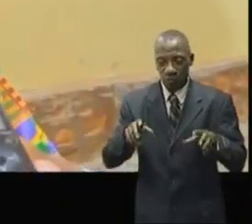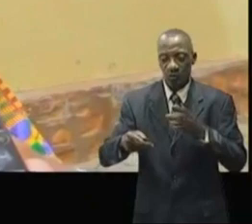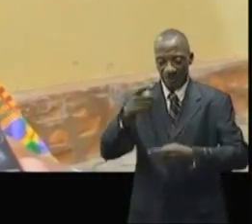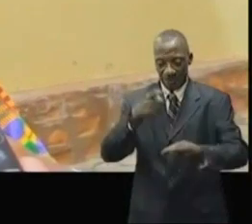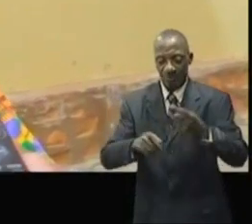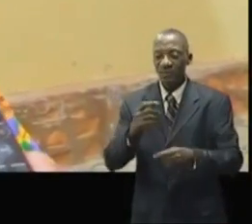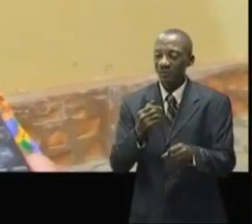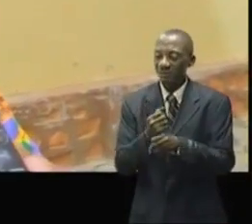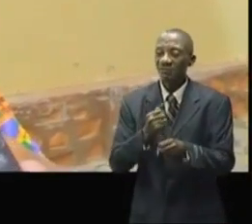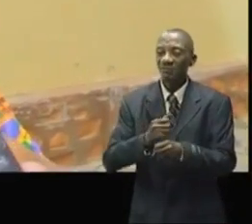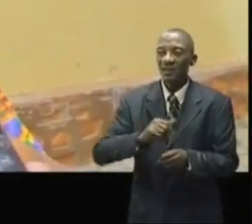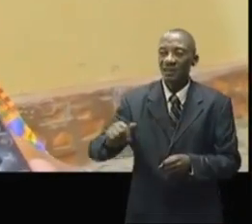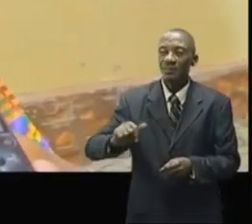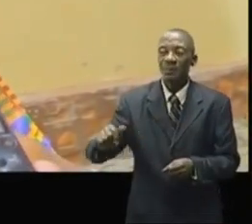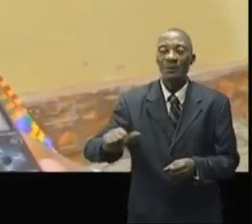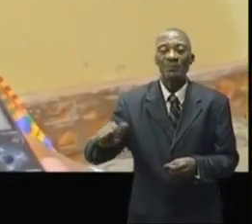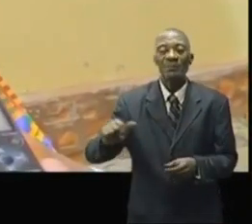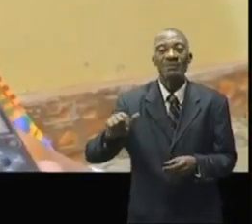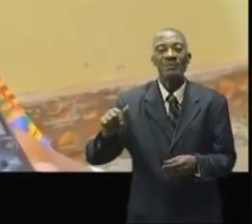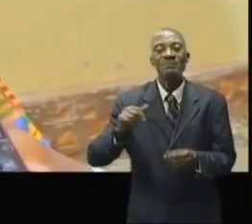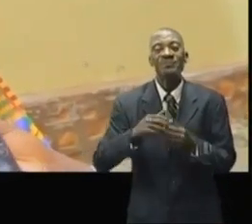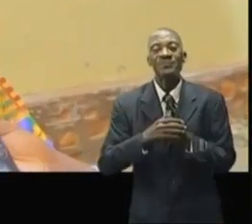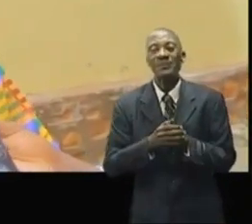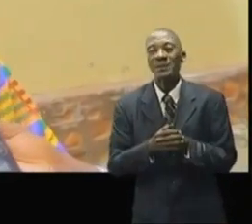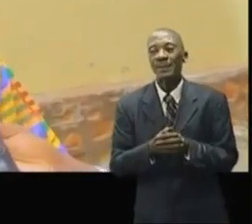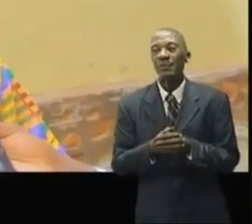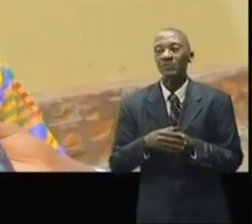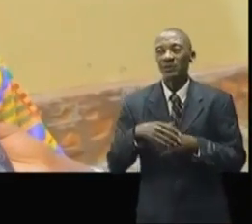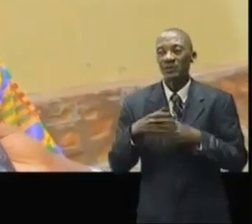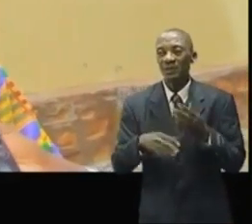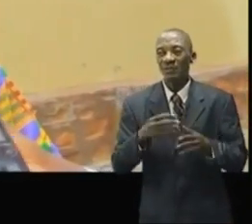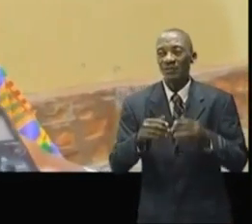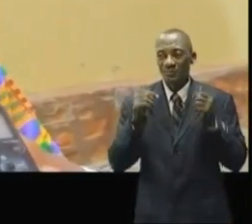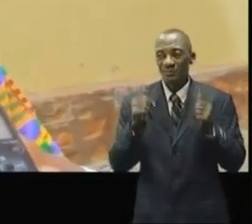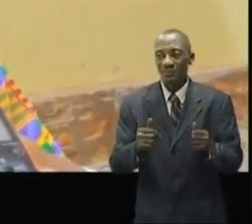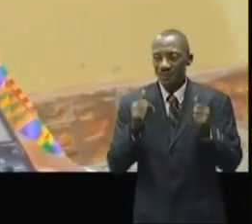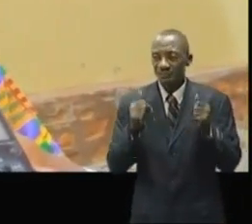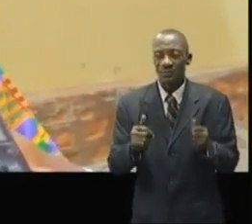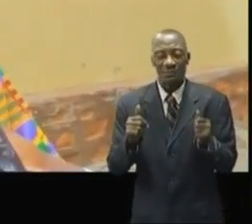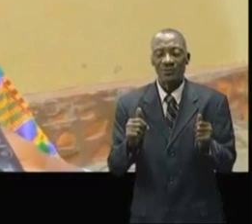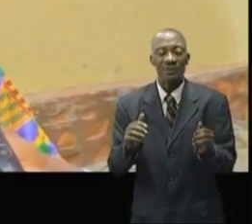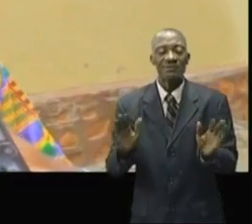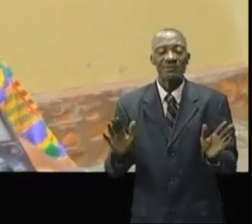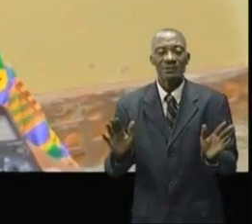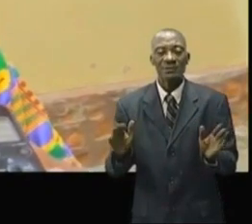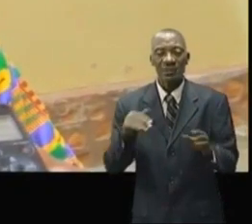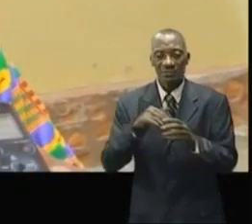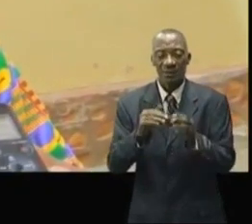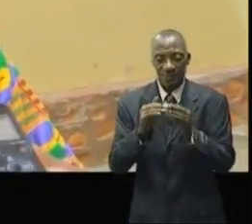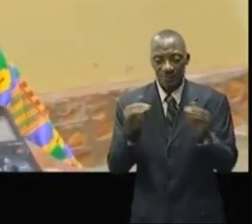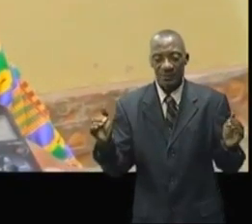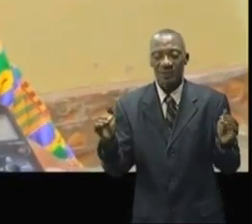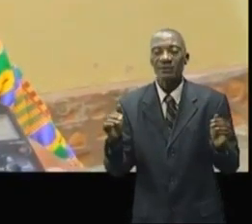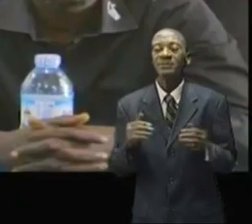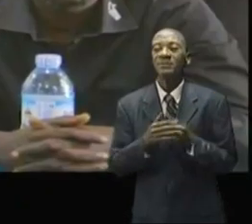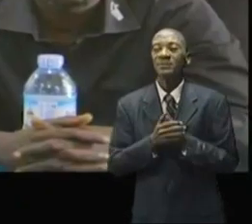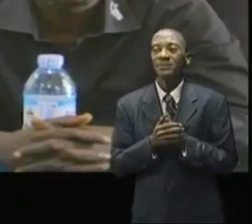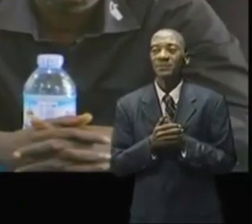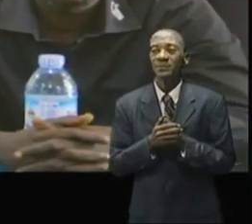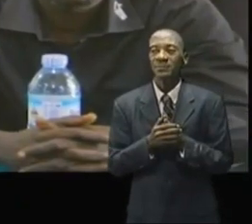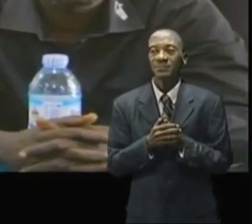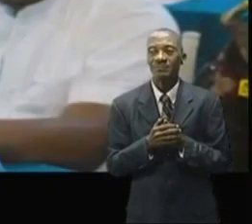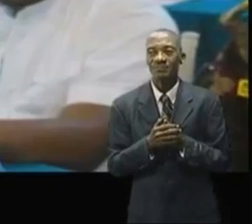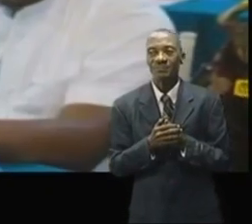s'impliquer et contribuer donc de manière, je dirais, un peu substantive au travail qui va commencer dans les jours qui viennent. Pour